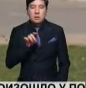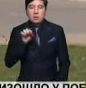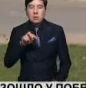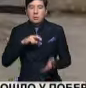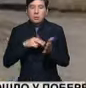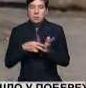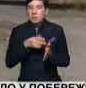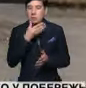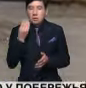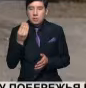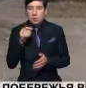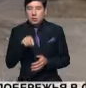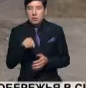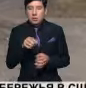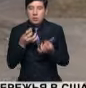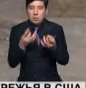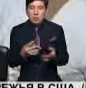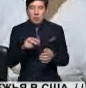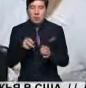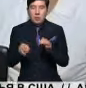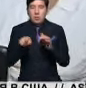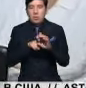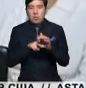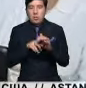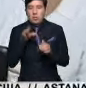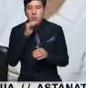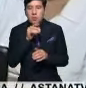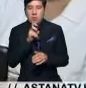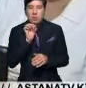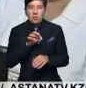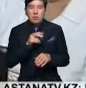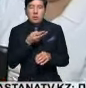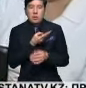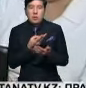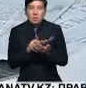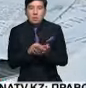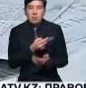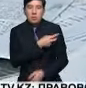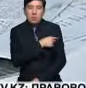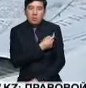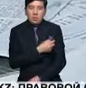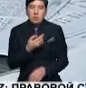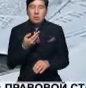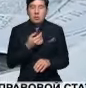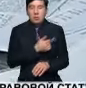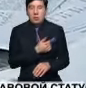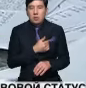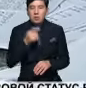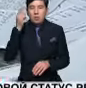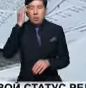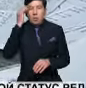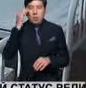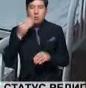плану. Молодой человек оказался под колесами авто. Его госпитализировали в больницу, где диагностировали тяжелую черепно-мозговую